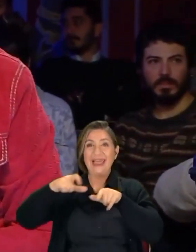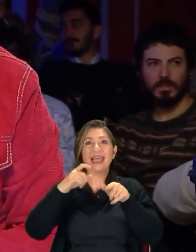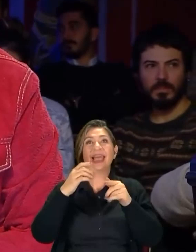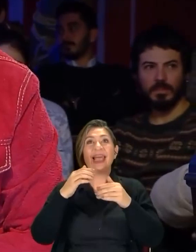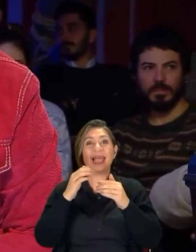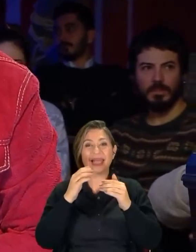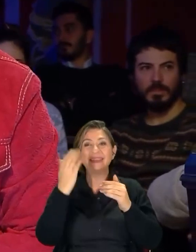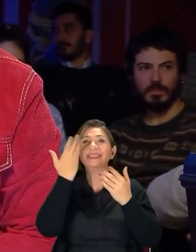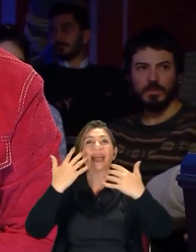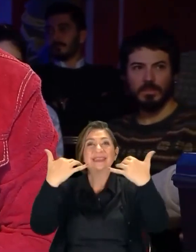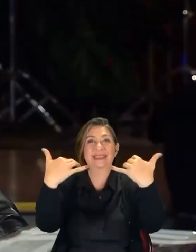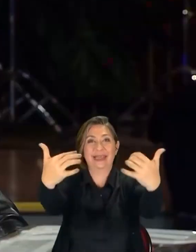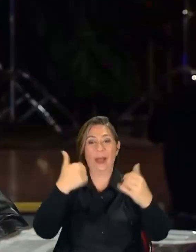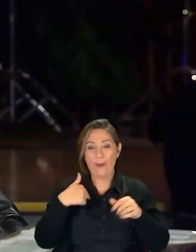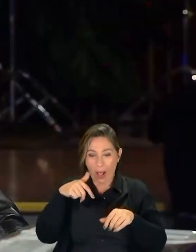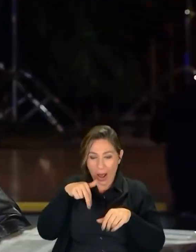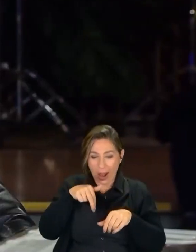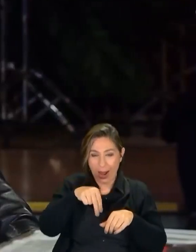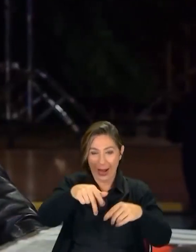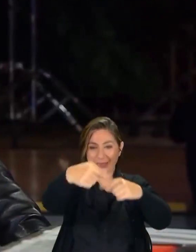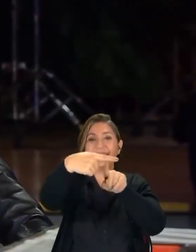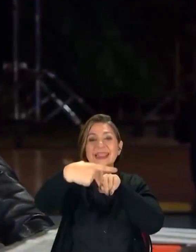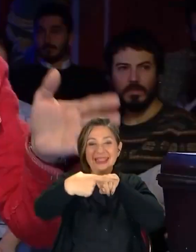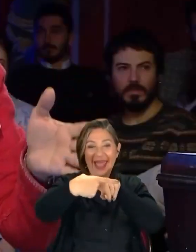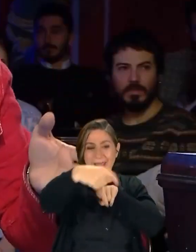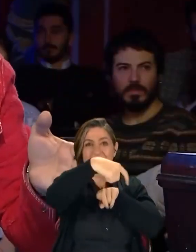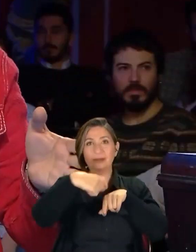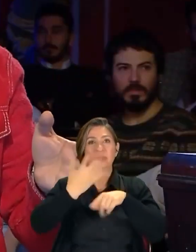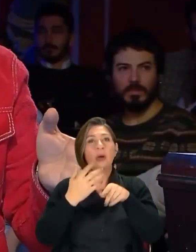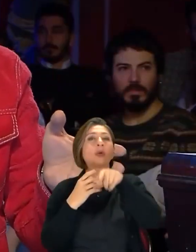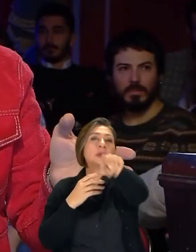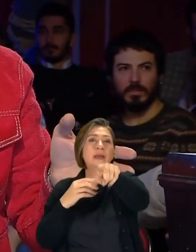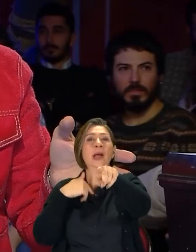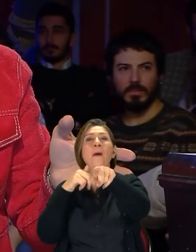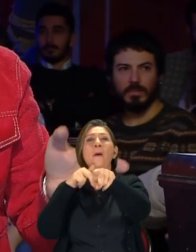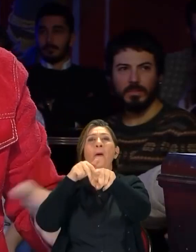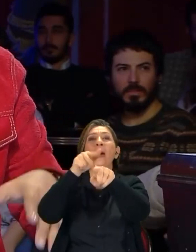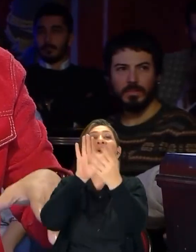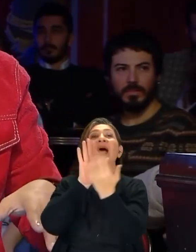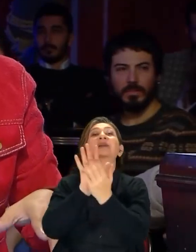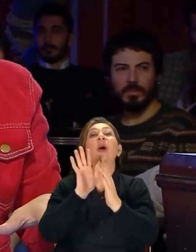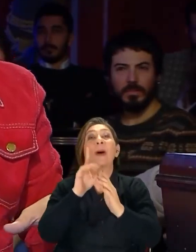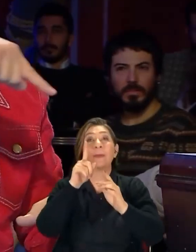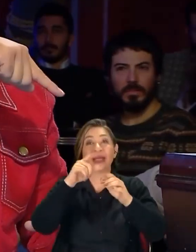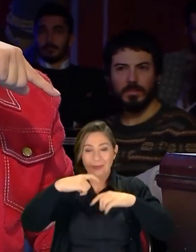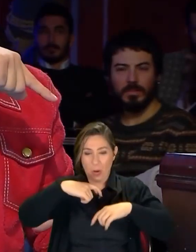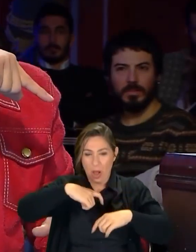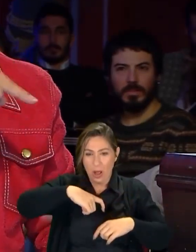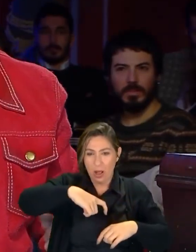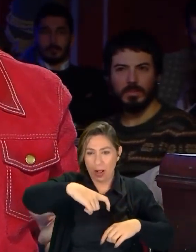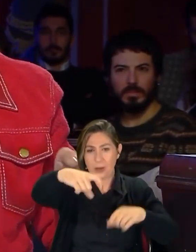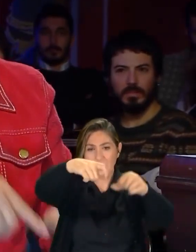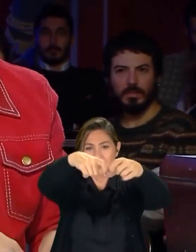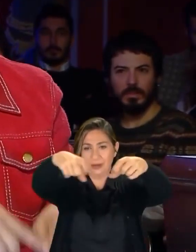arasına kadar gidebileceği insan şarkıcının Çünkü seyirciler İşte şurada oturan mesela o kadar yaklaşamıyor ama buraya bir tane uzun bir